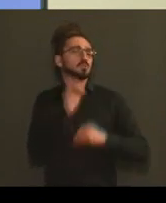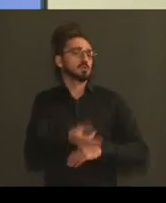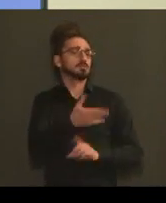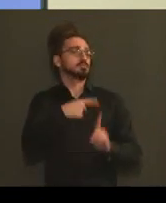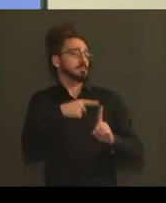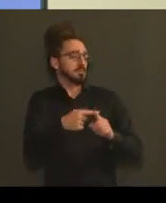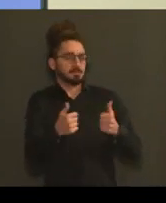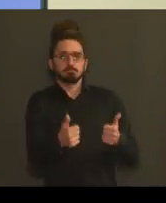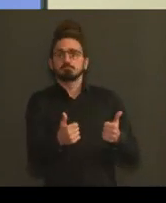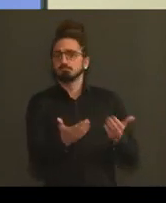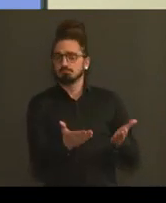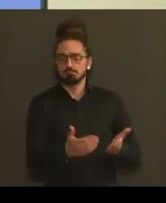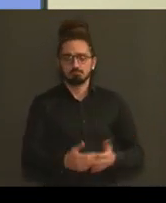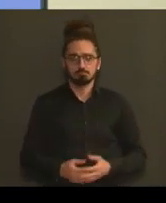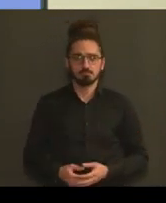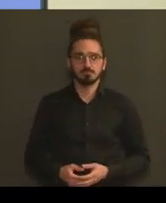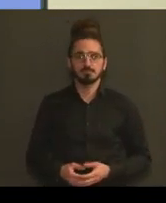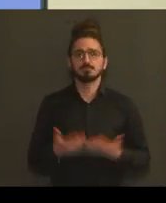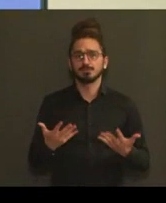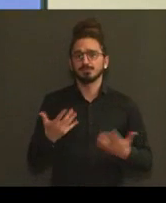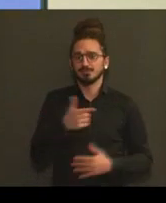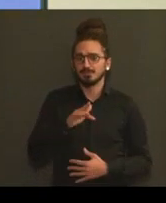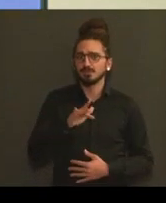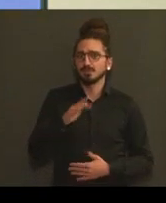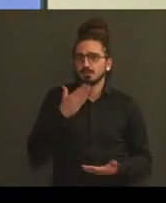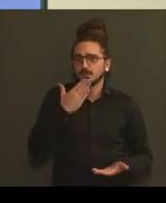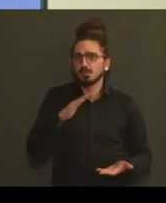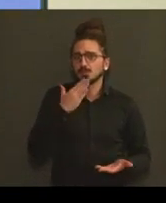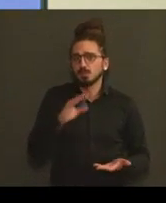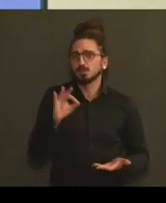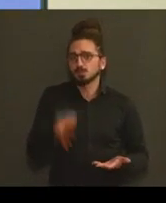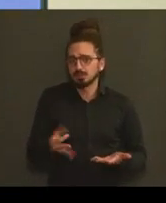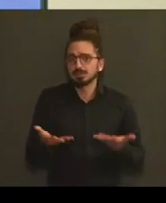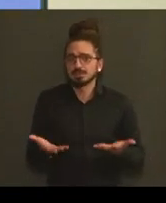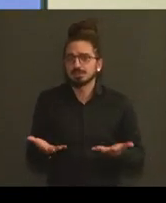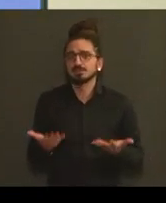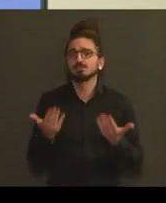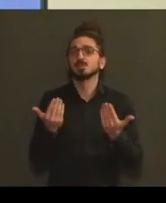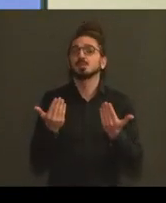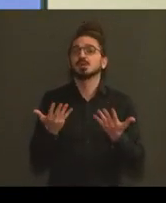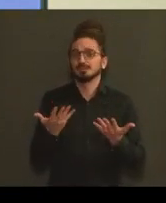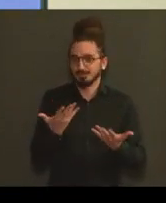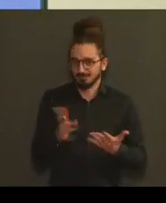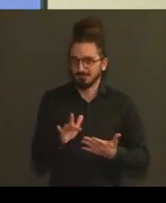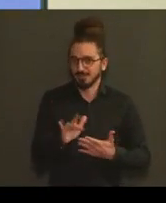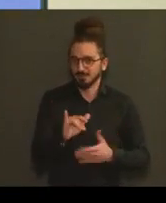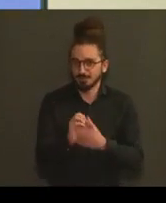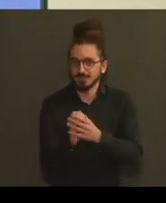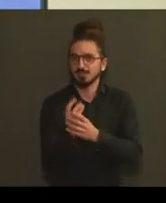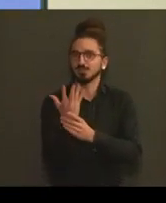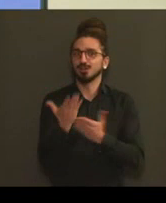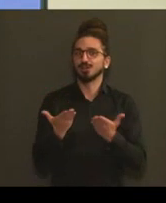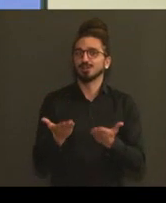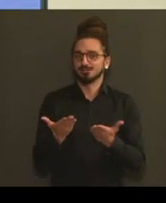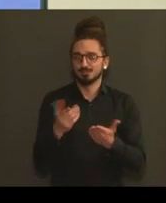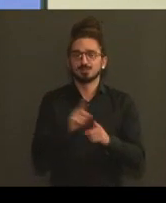Des temps meilleurs vont certainement venir, non seulement parce que le printemps va arriver, mais parce que la couverture vaccinale va s'étendre de plus en plus.